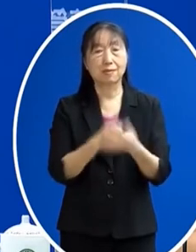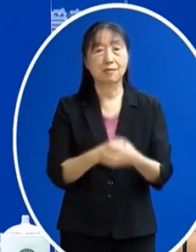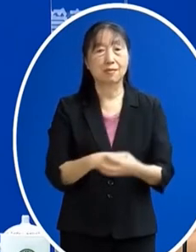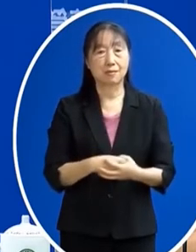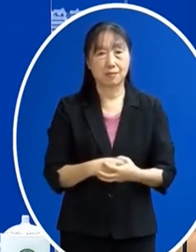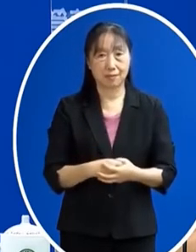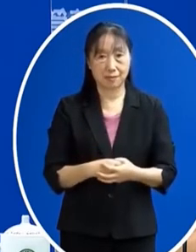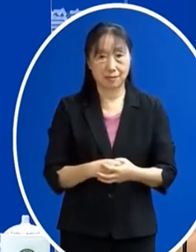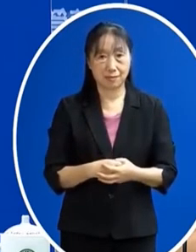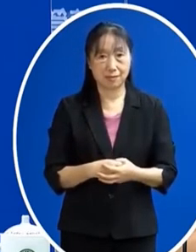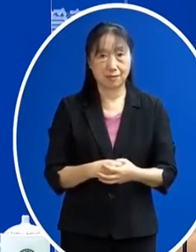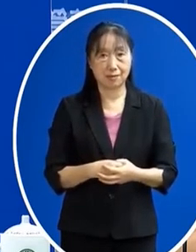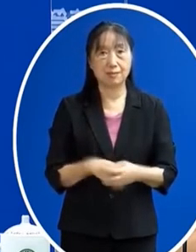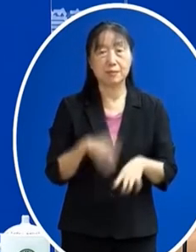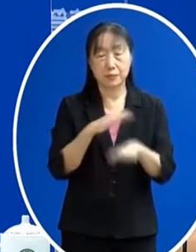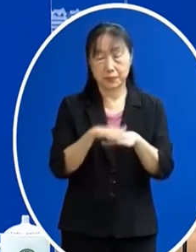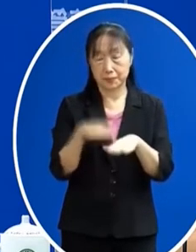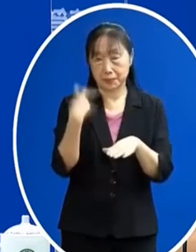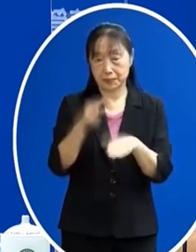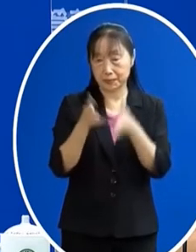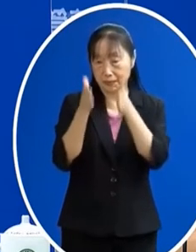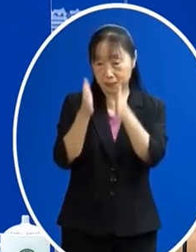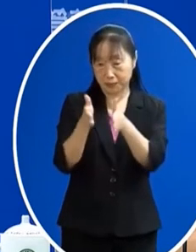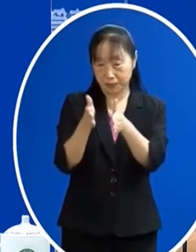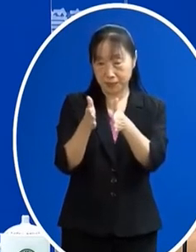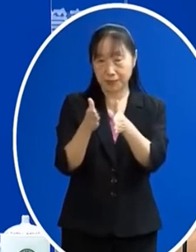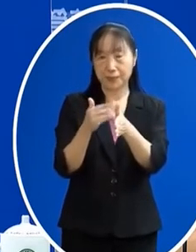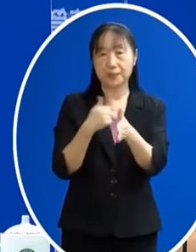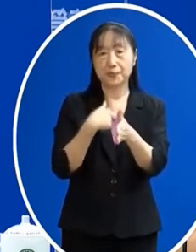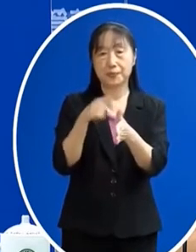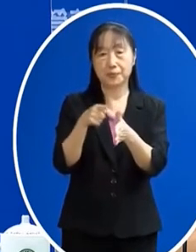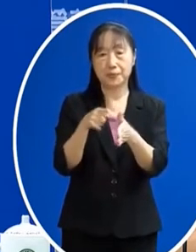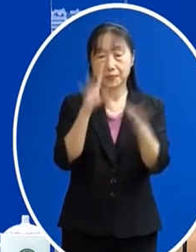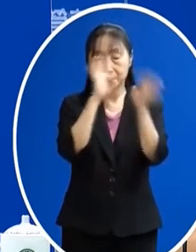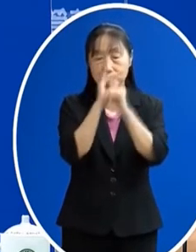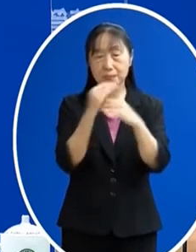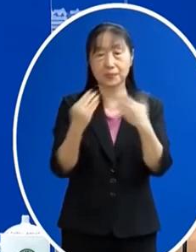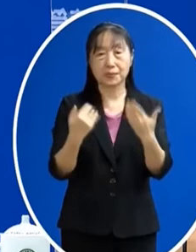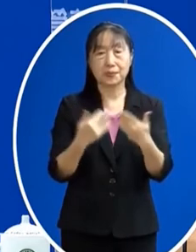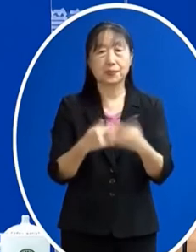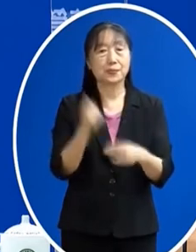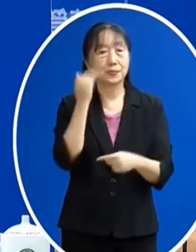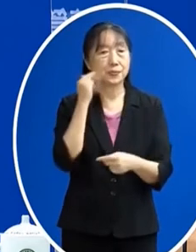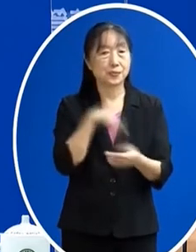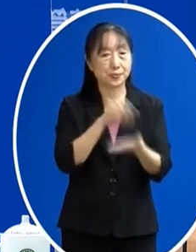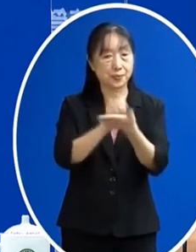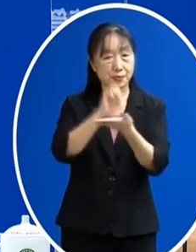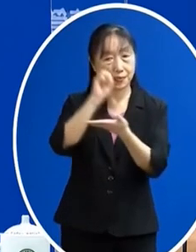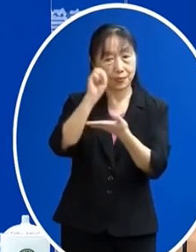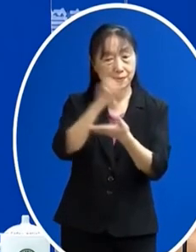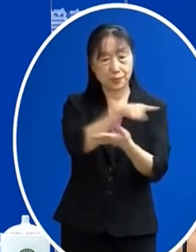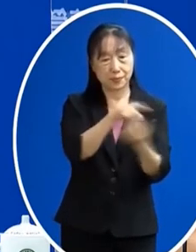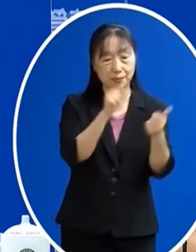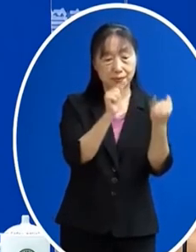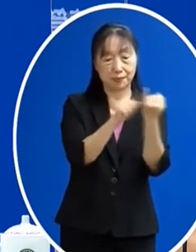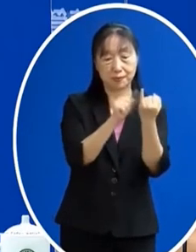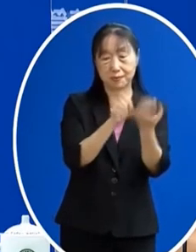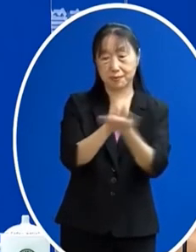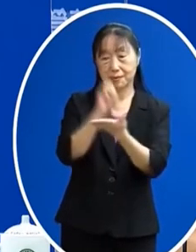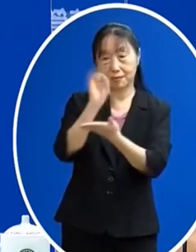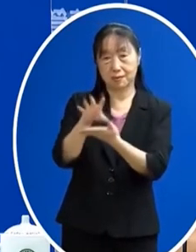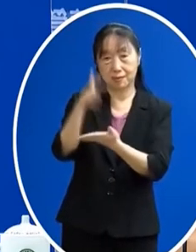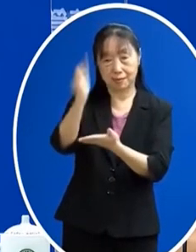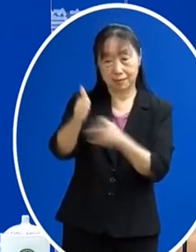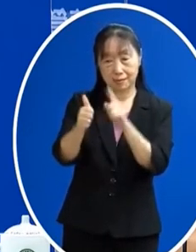这方面我们会来做进一步的厘清那假如说有通报的话，第一时间我们会隔